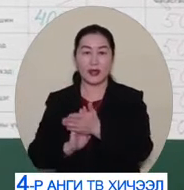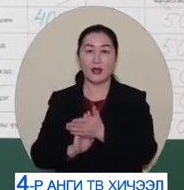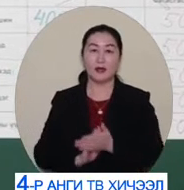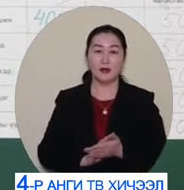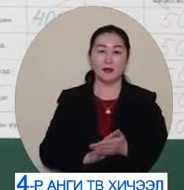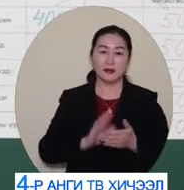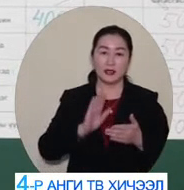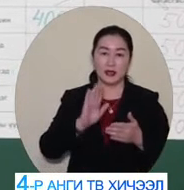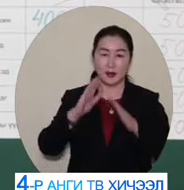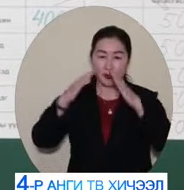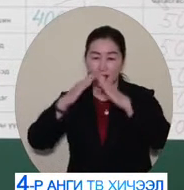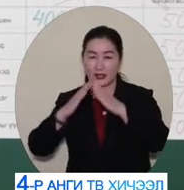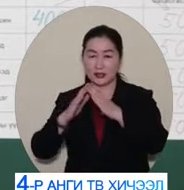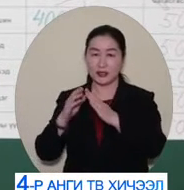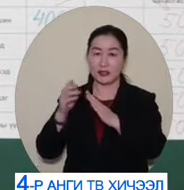За.